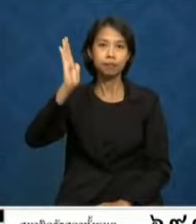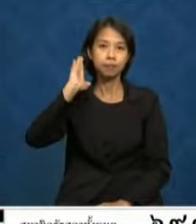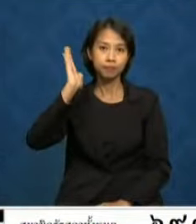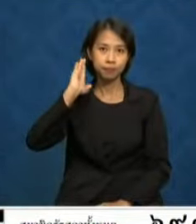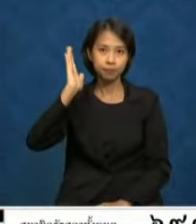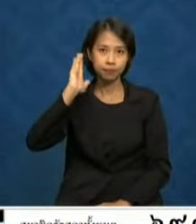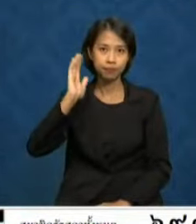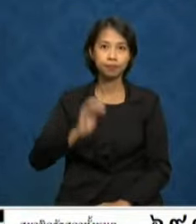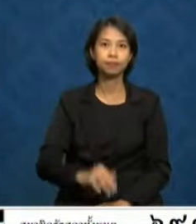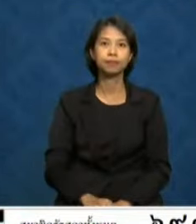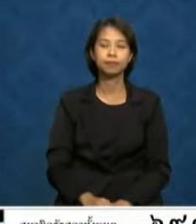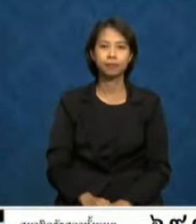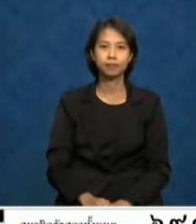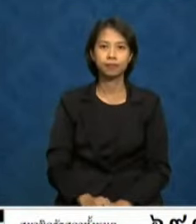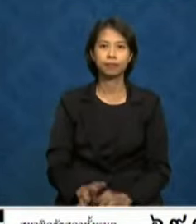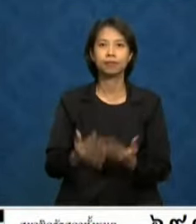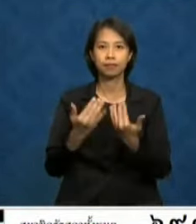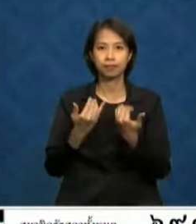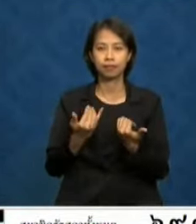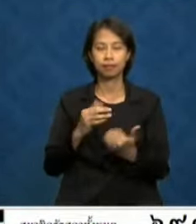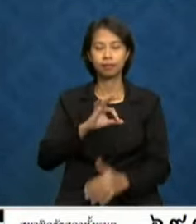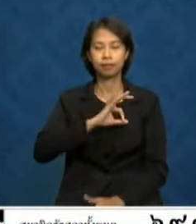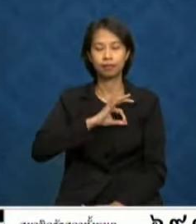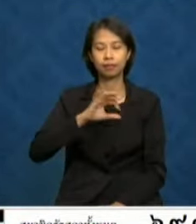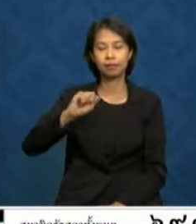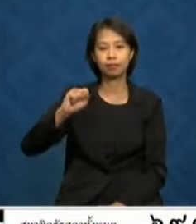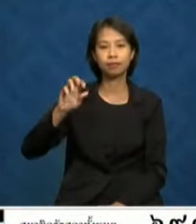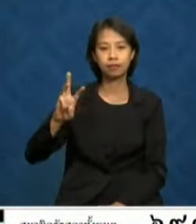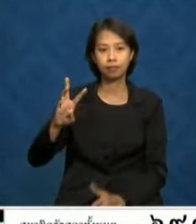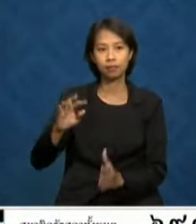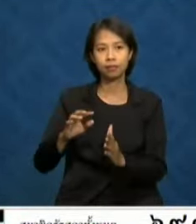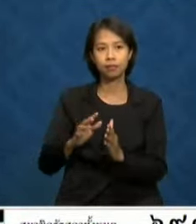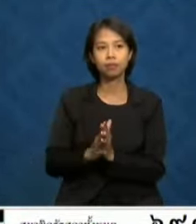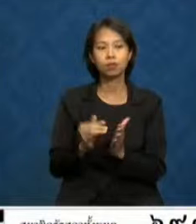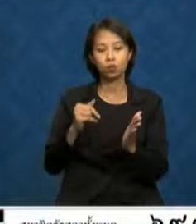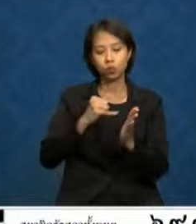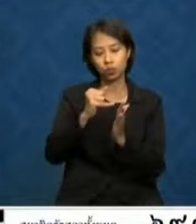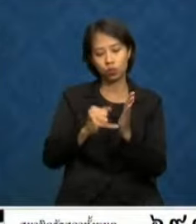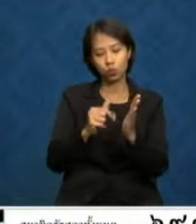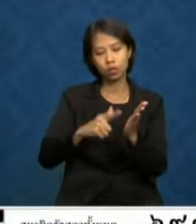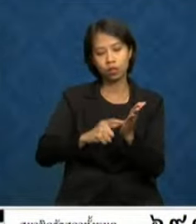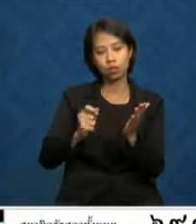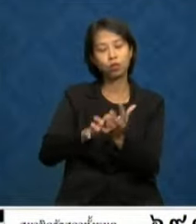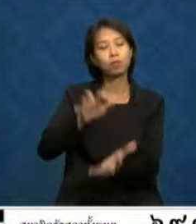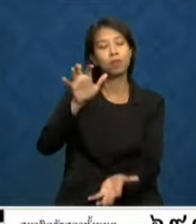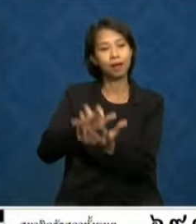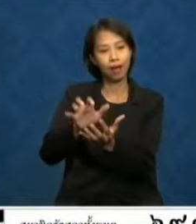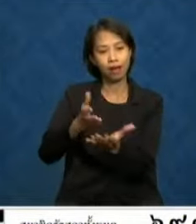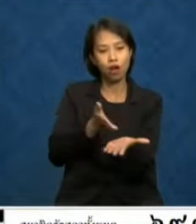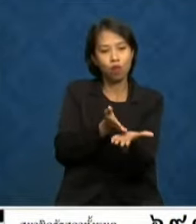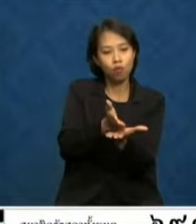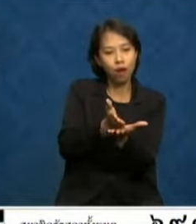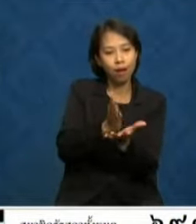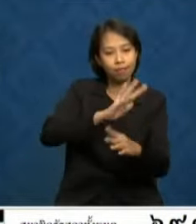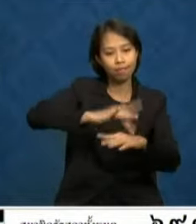งศ์วุฒิสมาชิกจากจังหวัดสมุทรปราการกลุ่มสิ่งแวดล้อมและพลังงาน